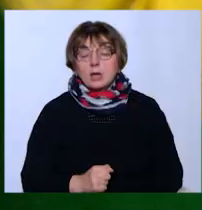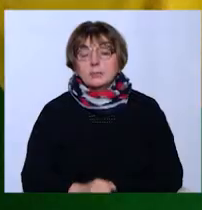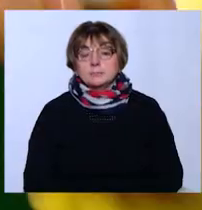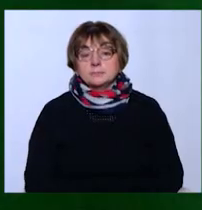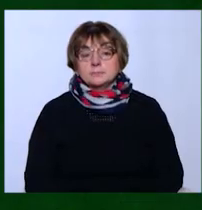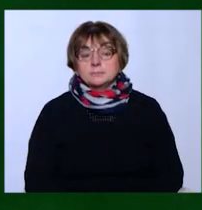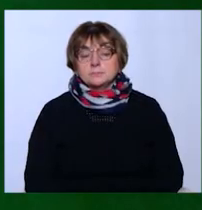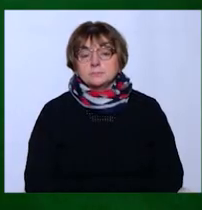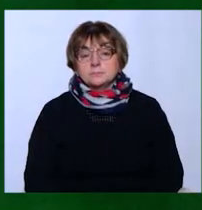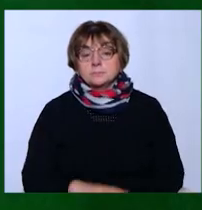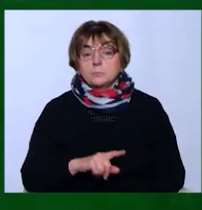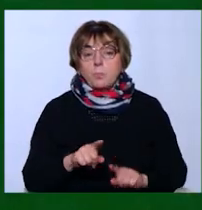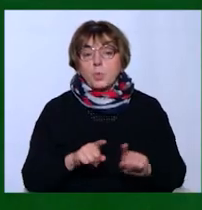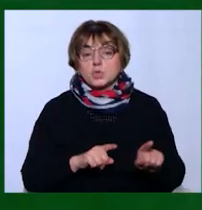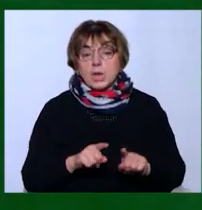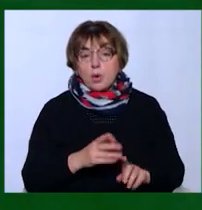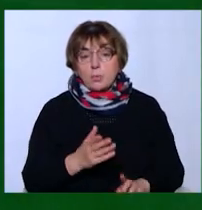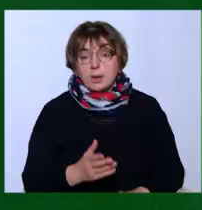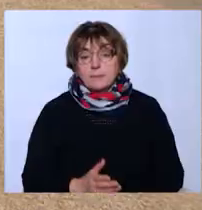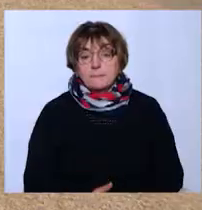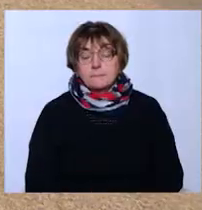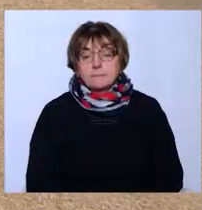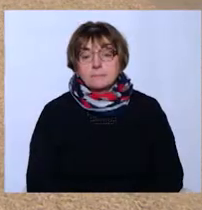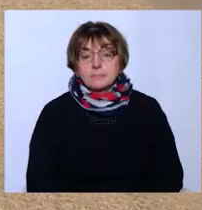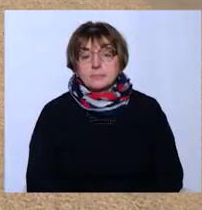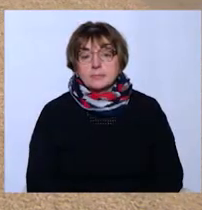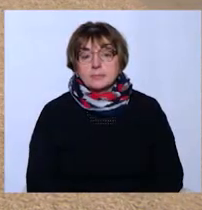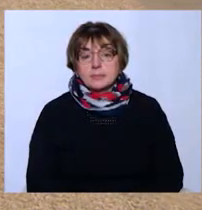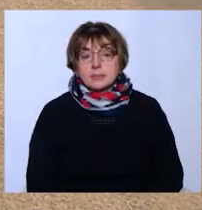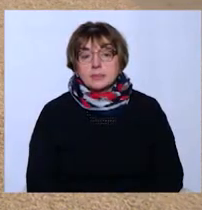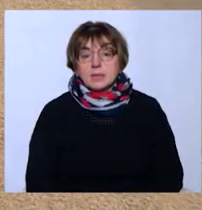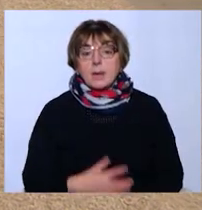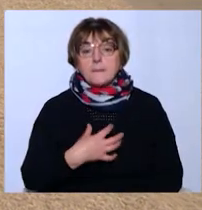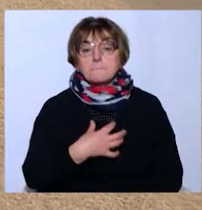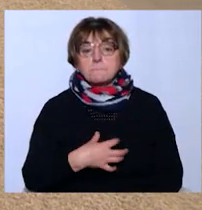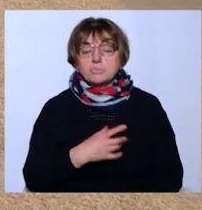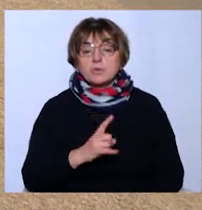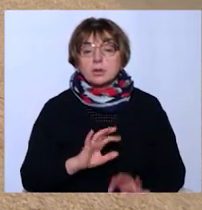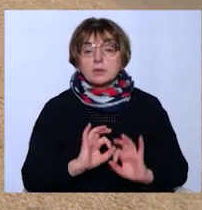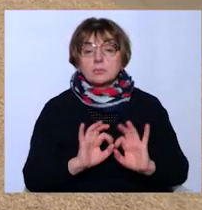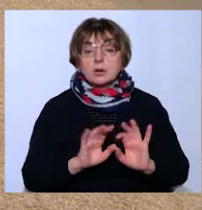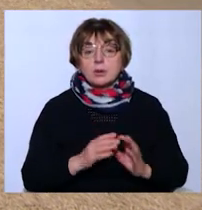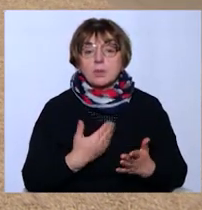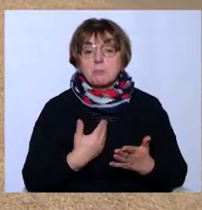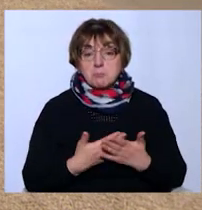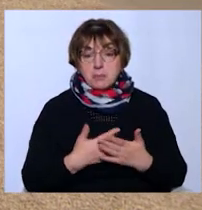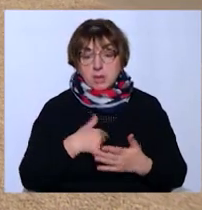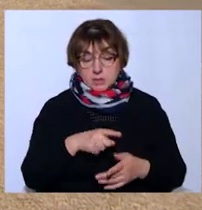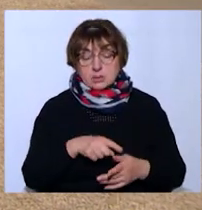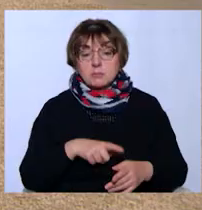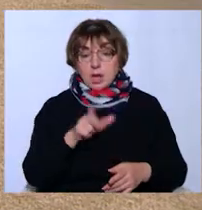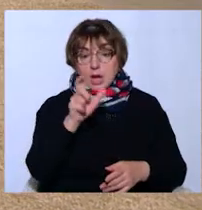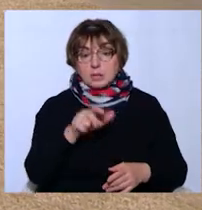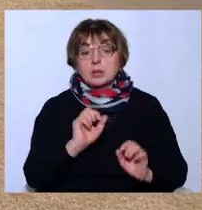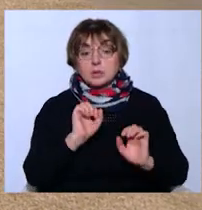მოძრაობა. კარგით. მოდით ახლა ვთქვათ ერთი რამ, მნიშვნელოვანი რამ. ამ შემთხვევაში მართალია მე ავამოძრავე ეს, ანუ